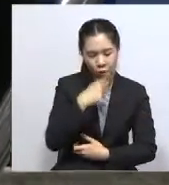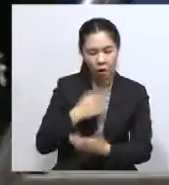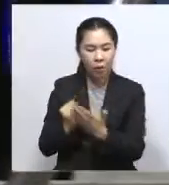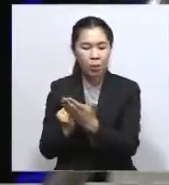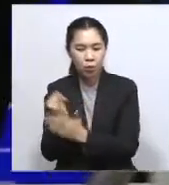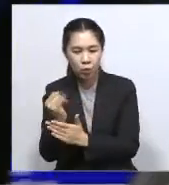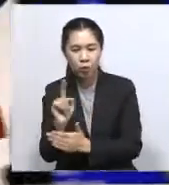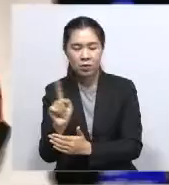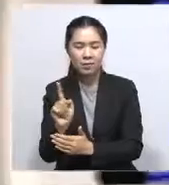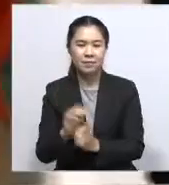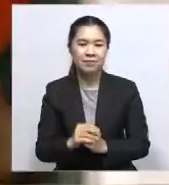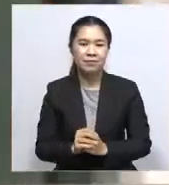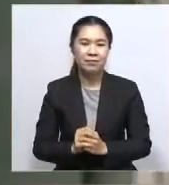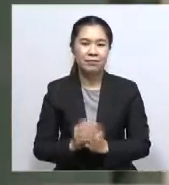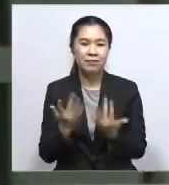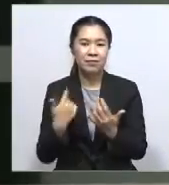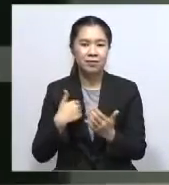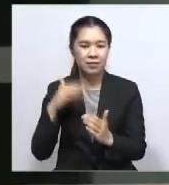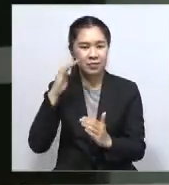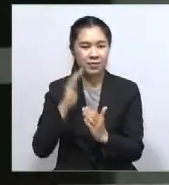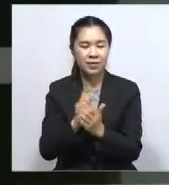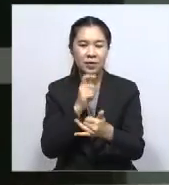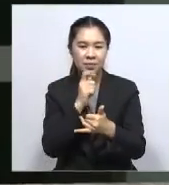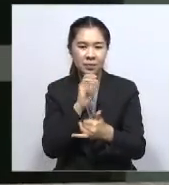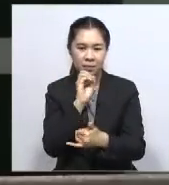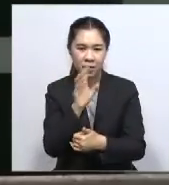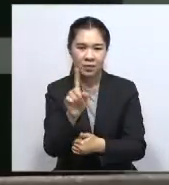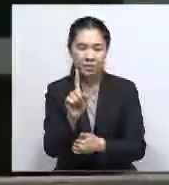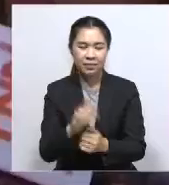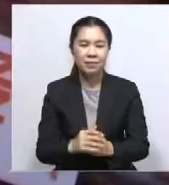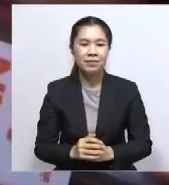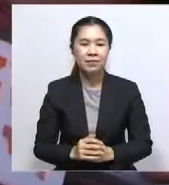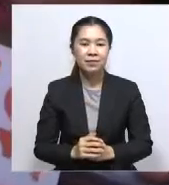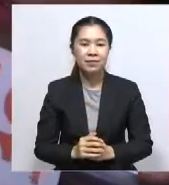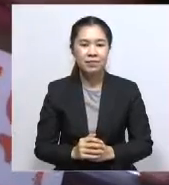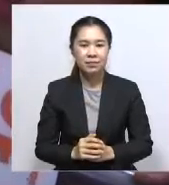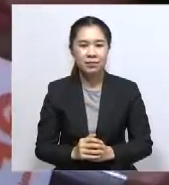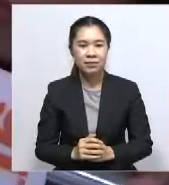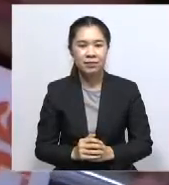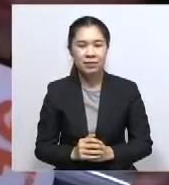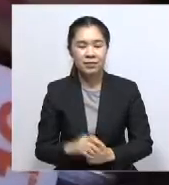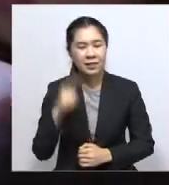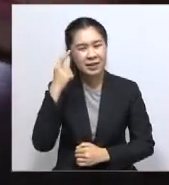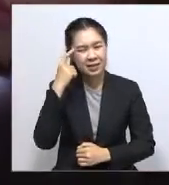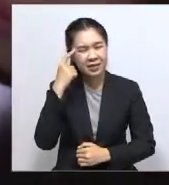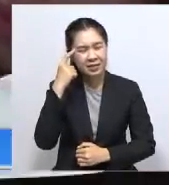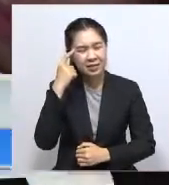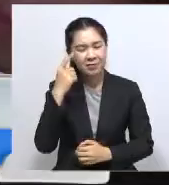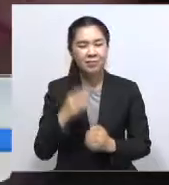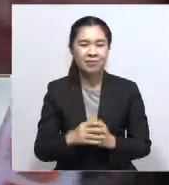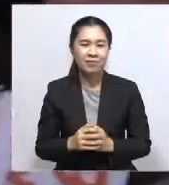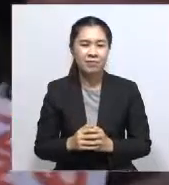ฟังการชี้แจงประเด็นนี้เพิ่มเติมจากผู้บังคับการกองปราบปรามค่ะ คือผมอยากให้แยกอย่างนี้นะ